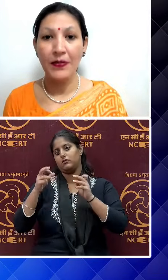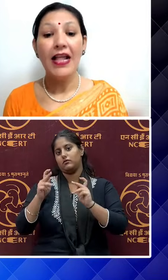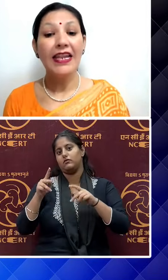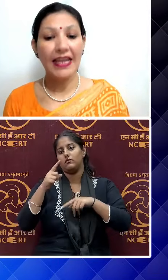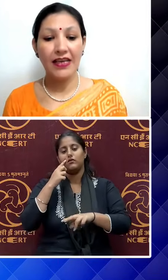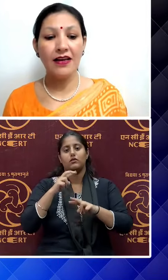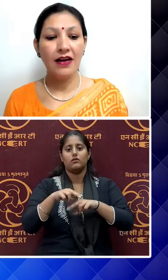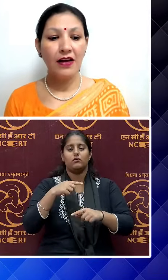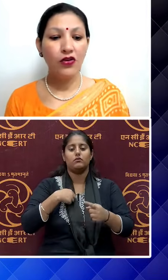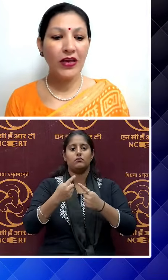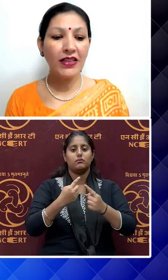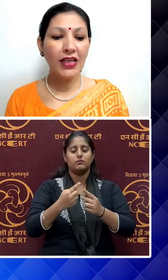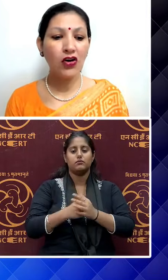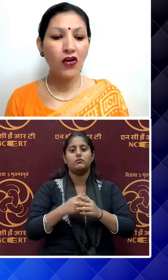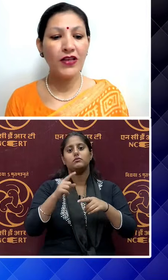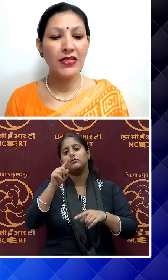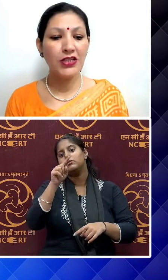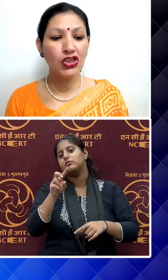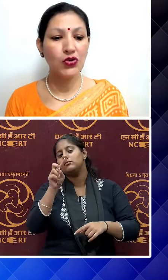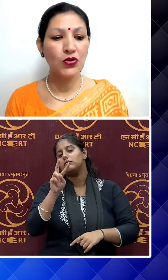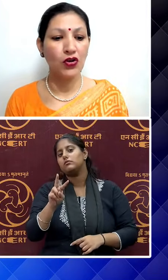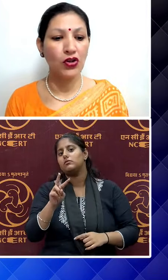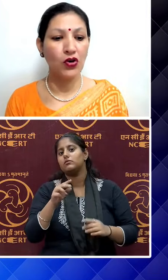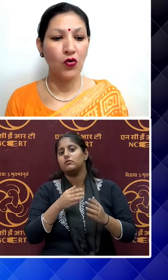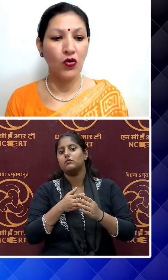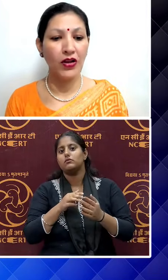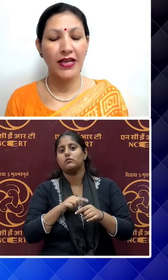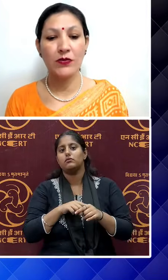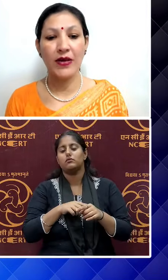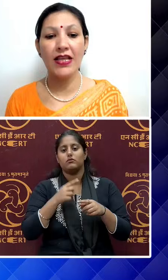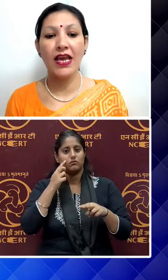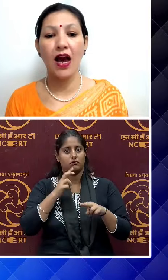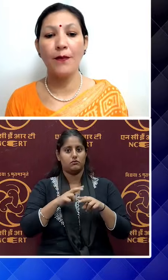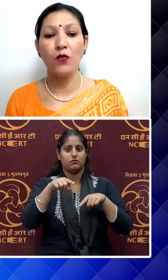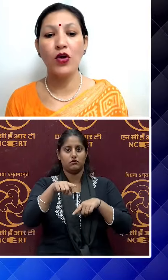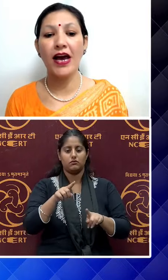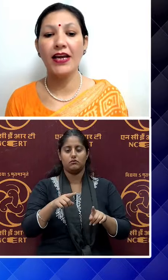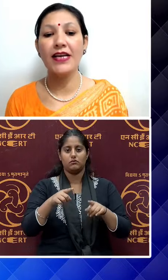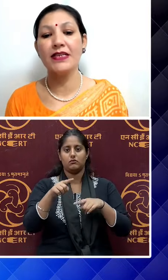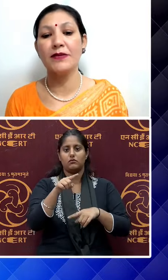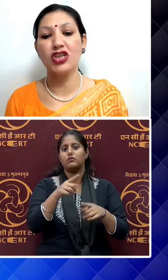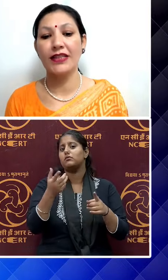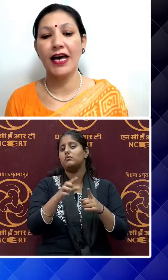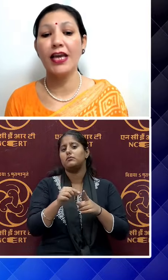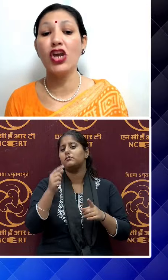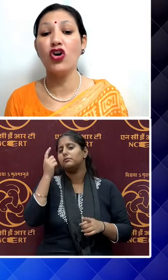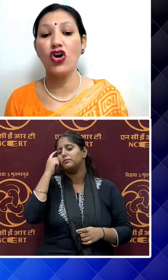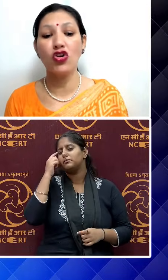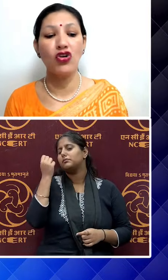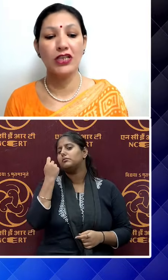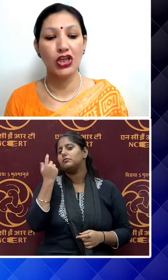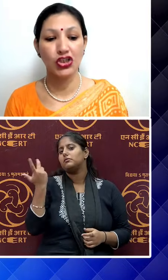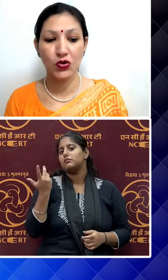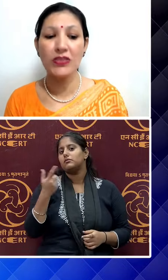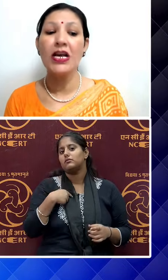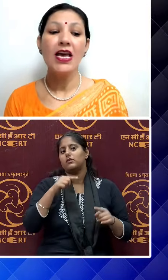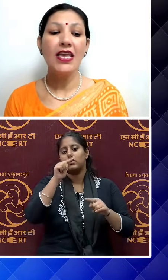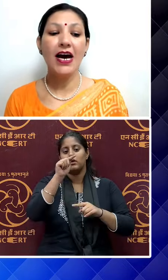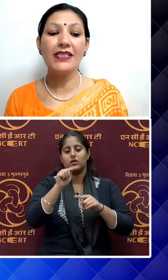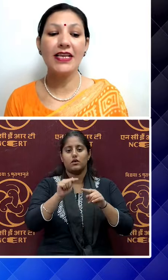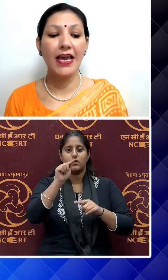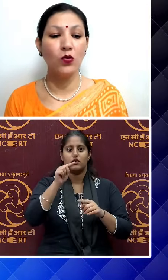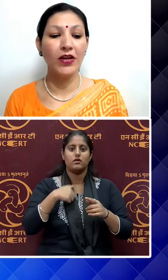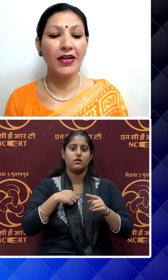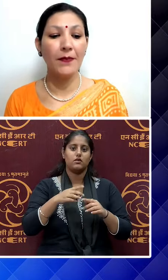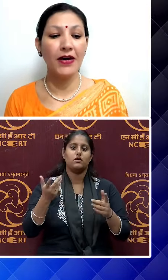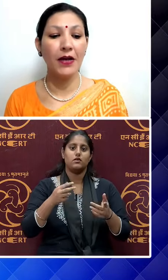time, like you can think of these ratios on your own as well कि आपको क्या क्या समझ आता है कि कौन कौन से ratios यहाँ